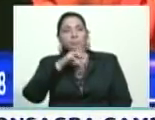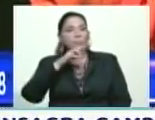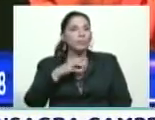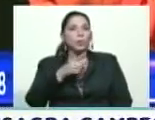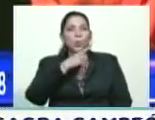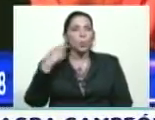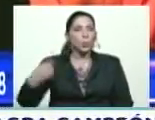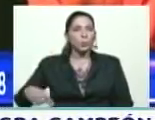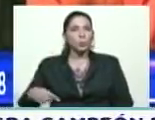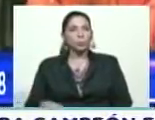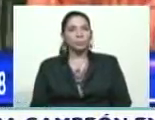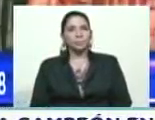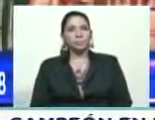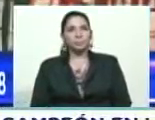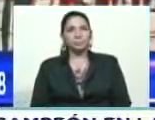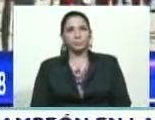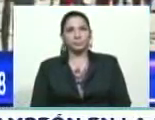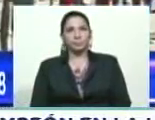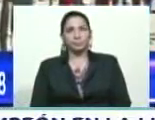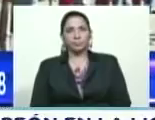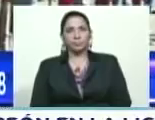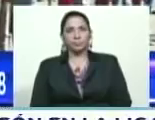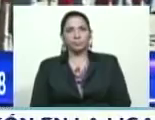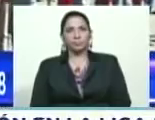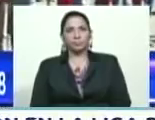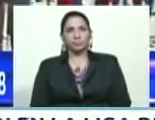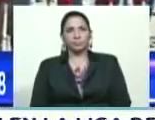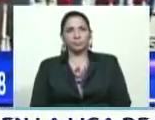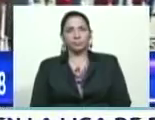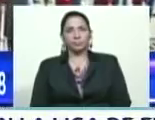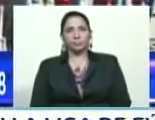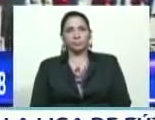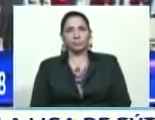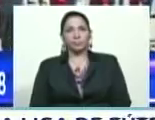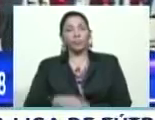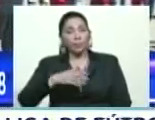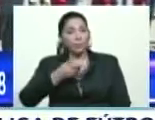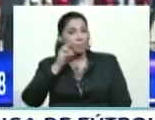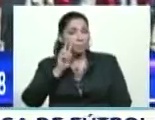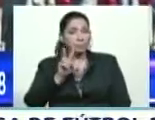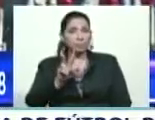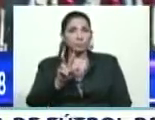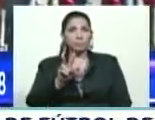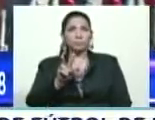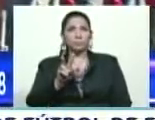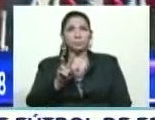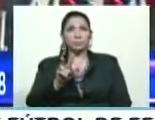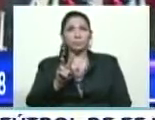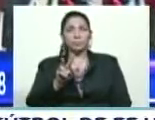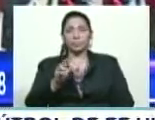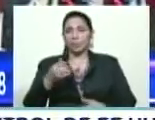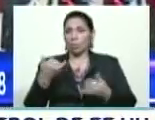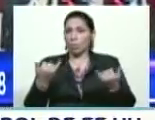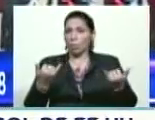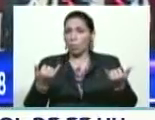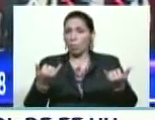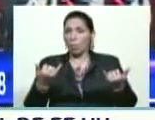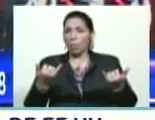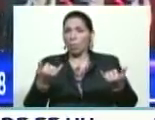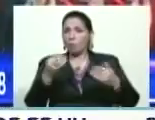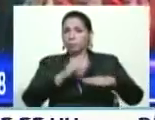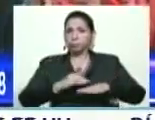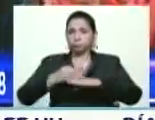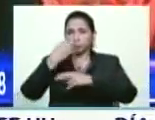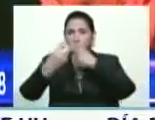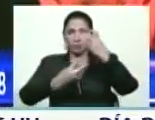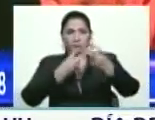дружбы, абсолютно честной и бескорыстной. Y lo pudimos ver en la reciente visita del señor